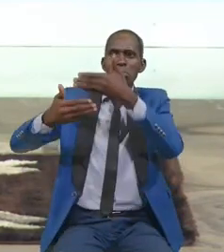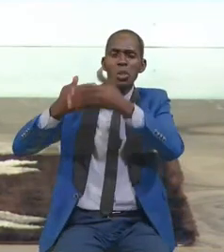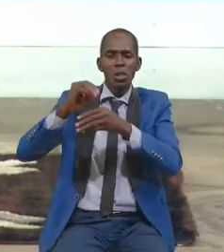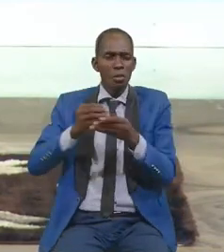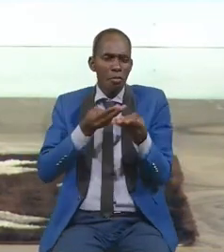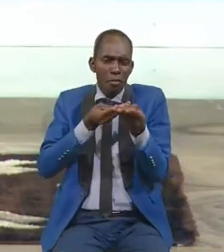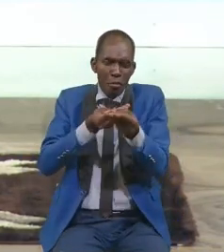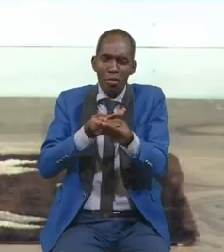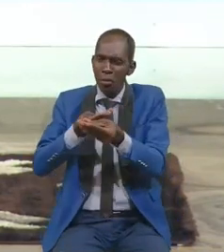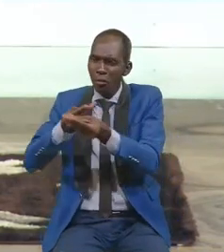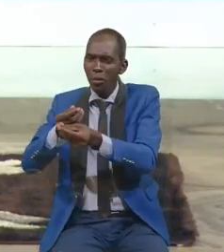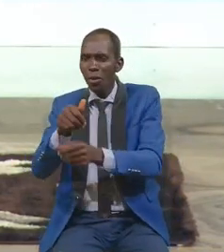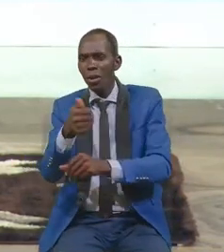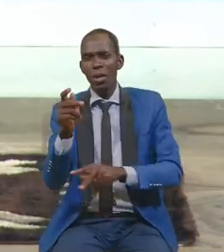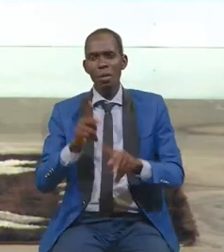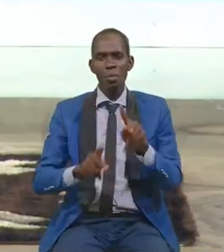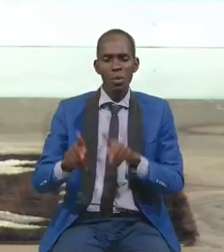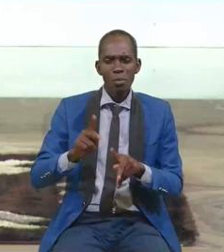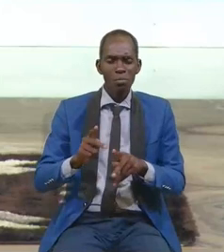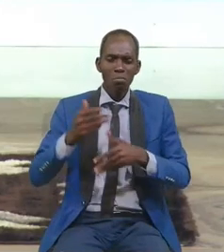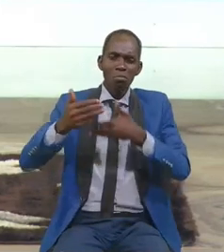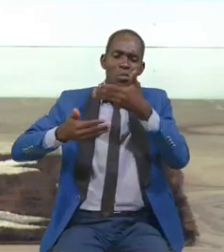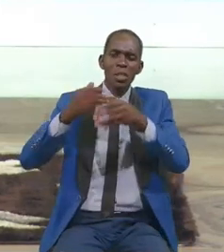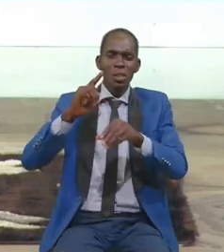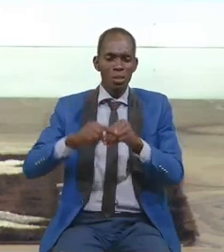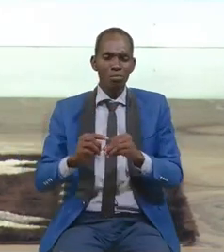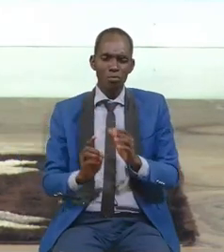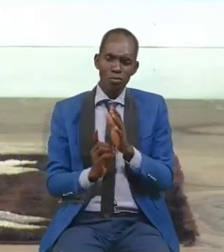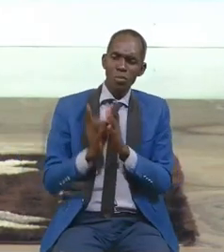progrès en élevant les autres,